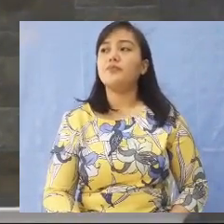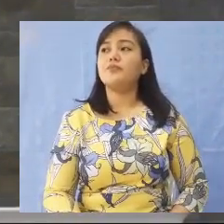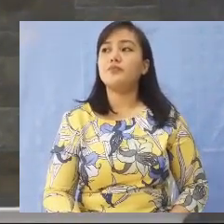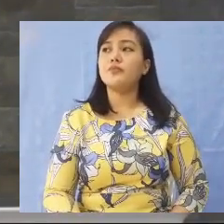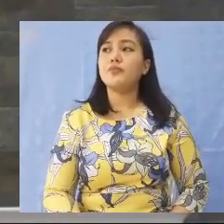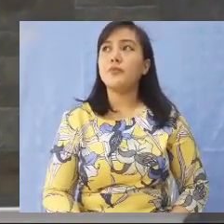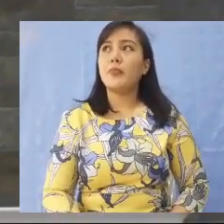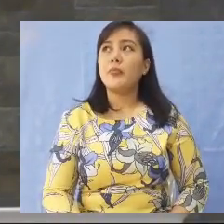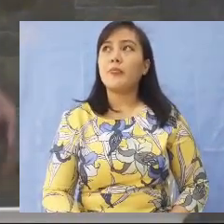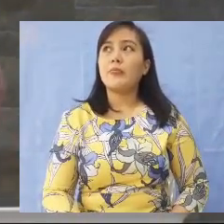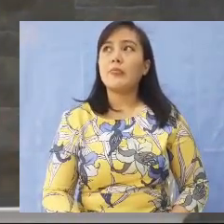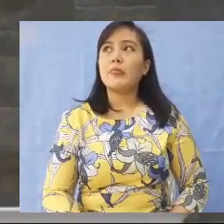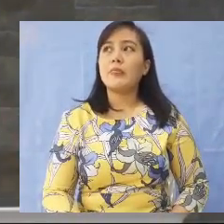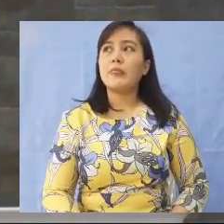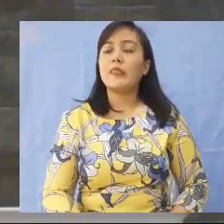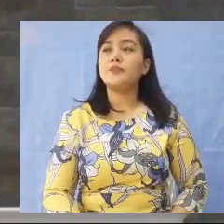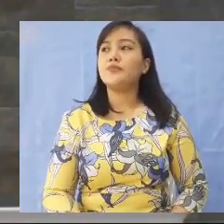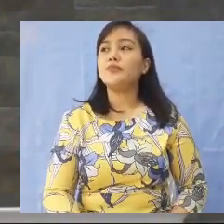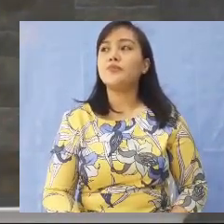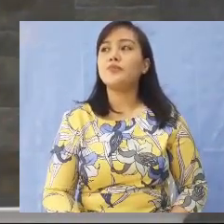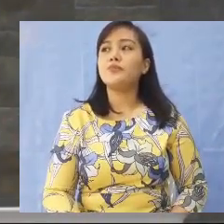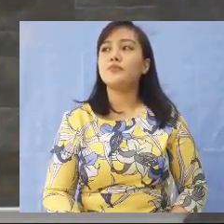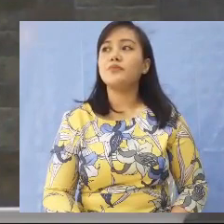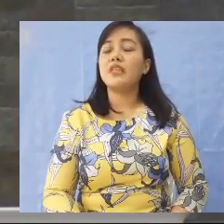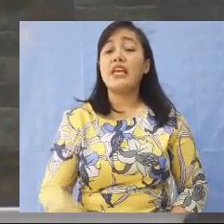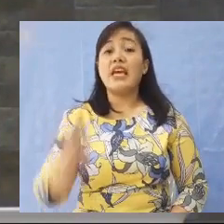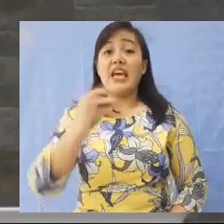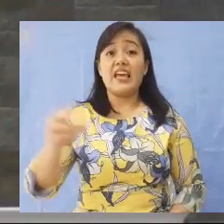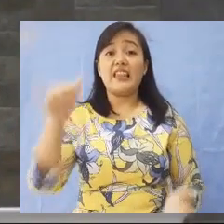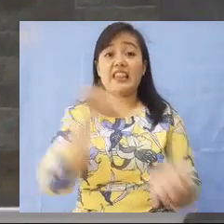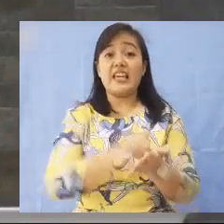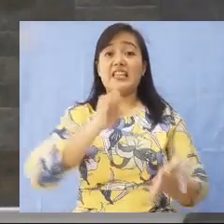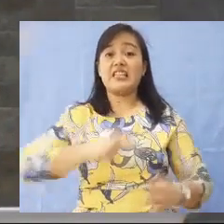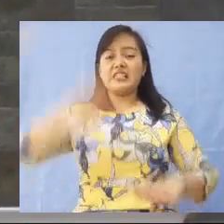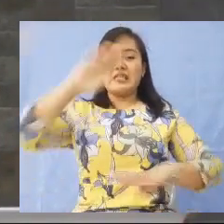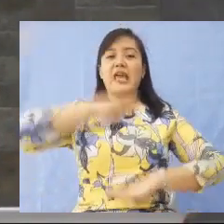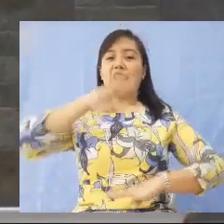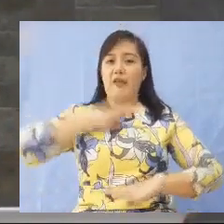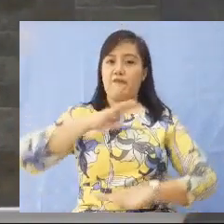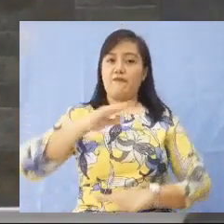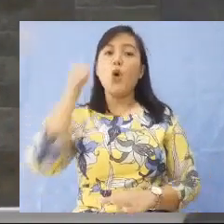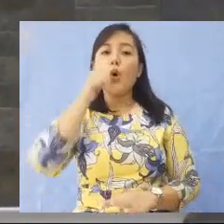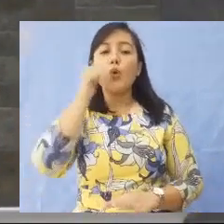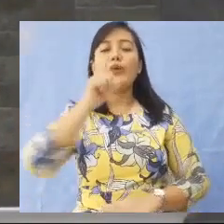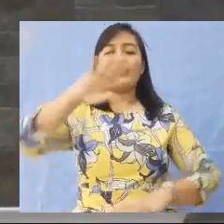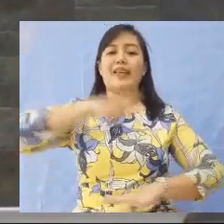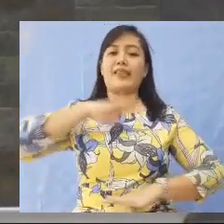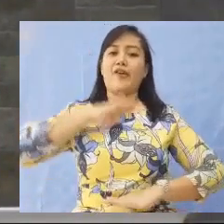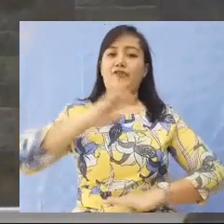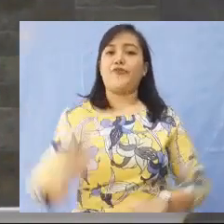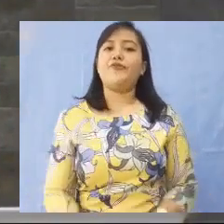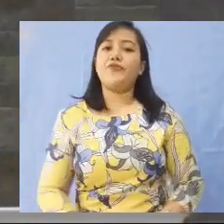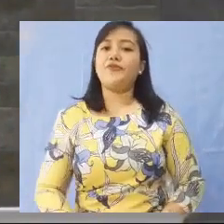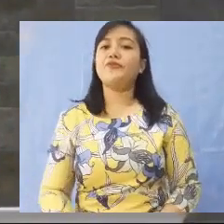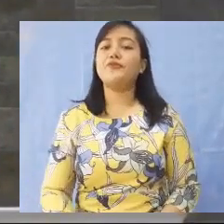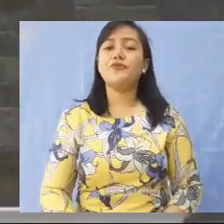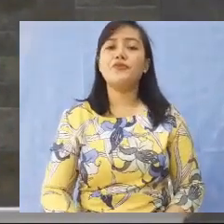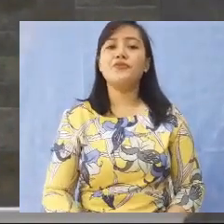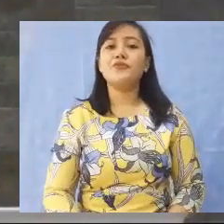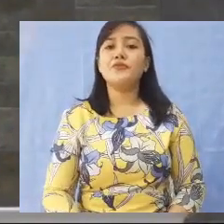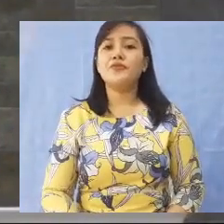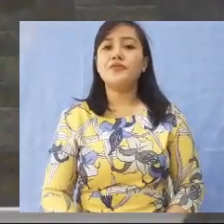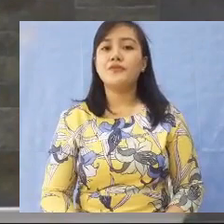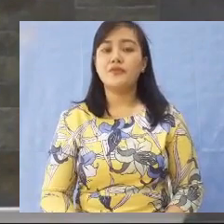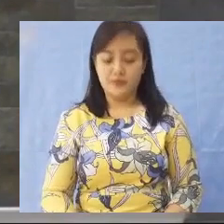pa. So ngayon yung tao, nag-iisip sila, ano ba sinasabi nitong tao na ito? Anong klaseng pananalitayan? But